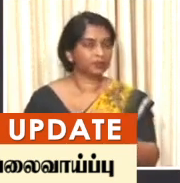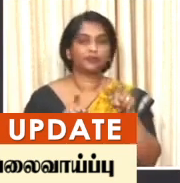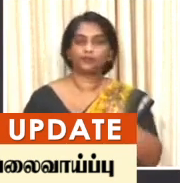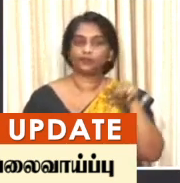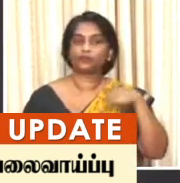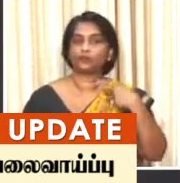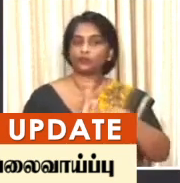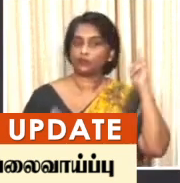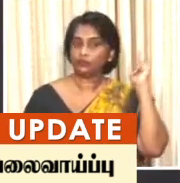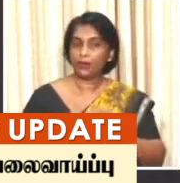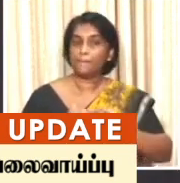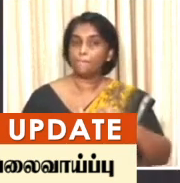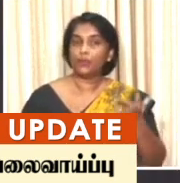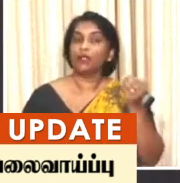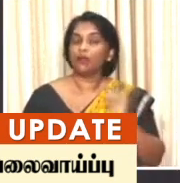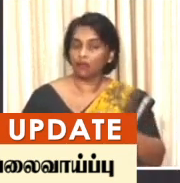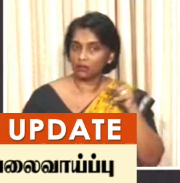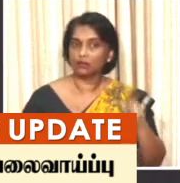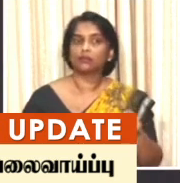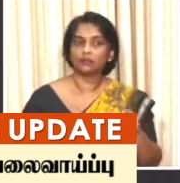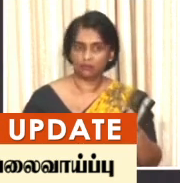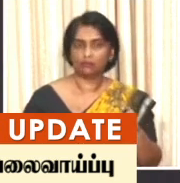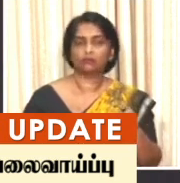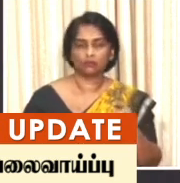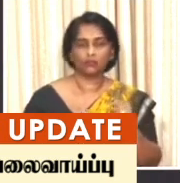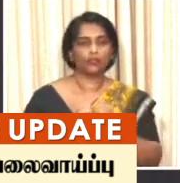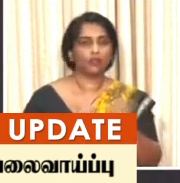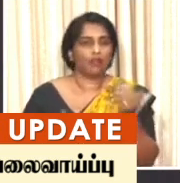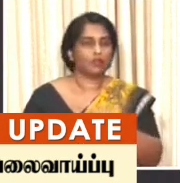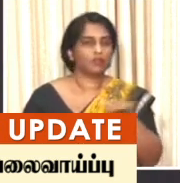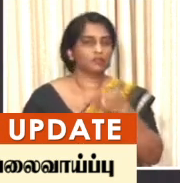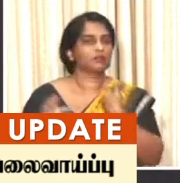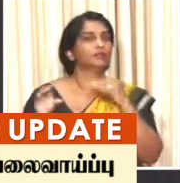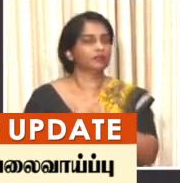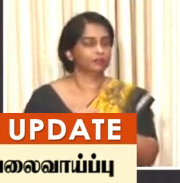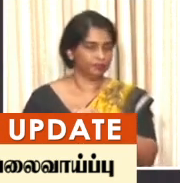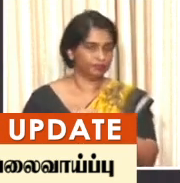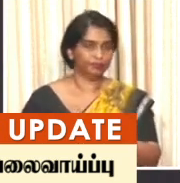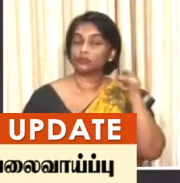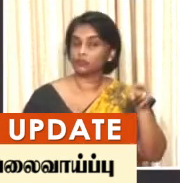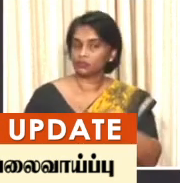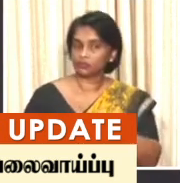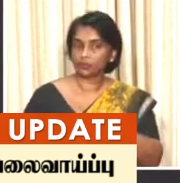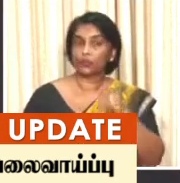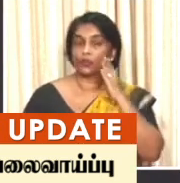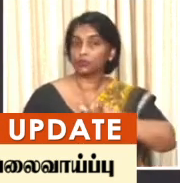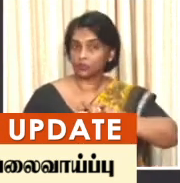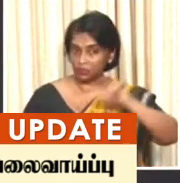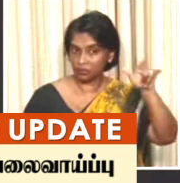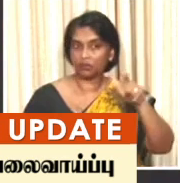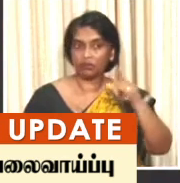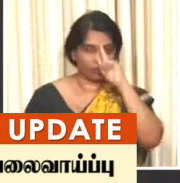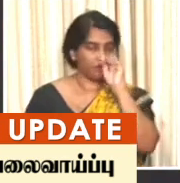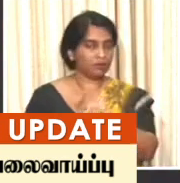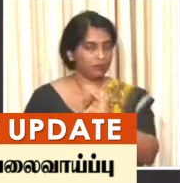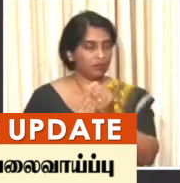අයගේ ලංකාවට ආවයින් පස්සේ නැවත එයාලගේ රීඉන්ටග්‍රේෂන් කියන පාර්ථකය නැවත සමාජගත කිරීම කියන කාරණාව. එතකොට විදේශ රටකදී